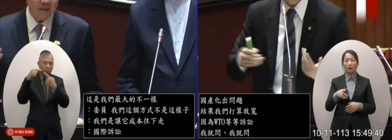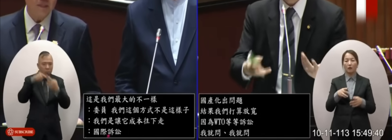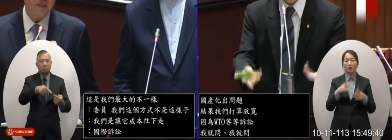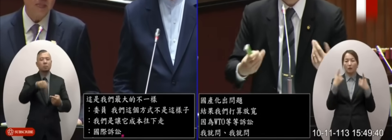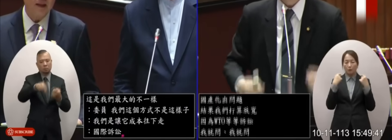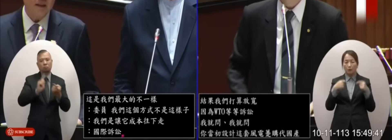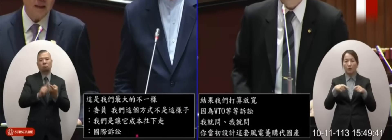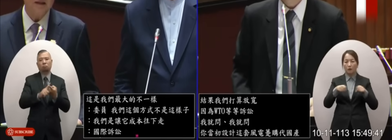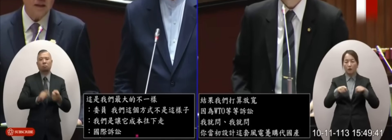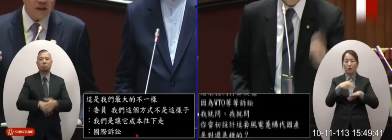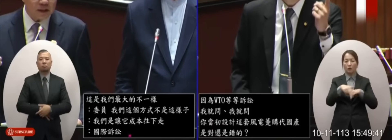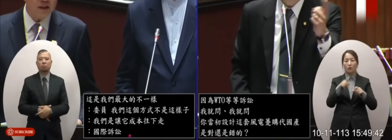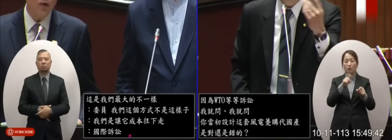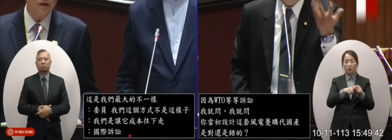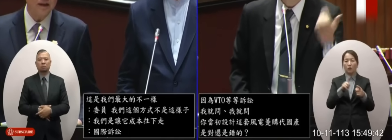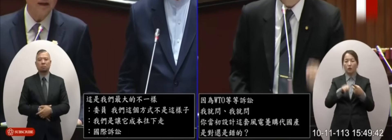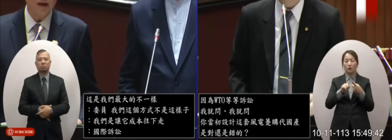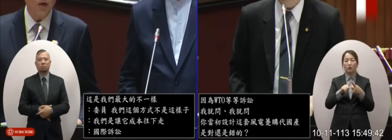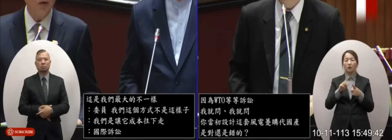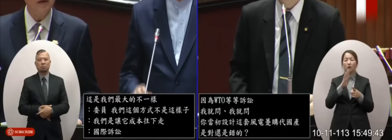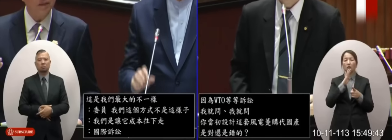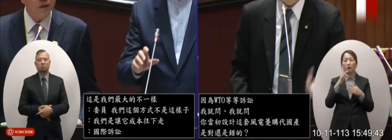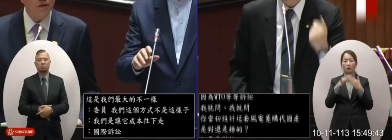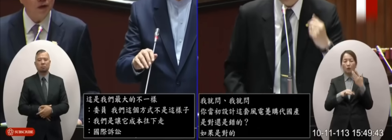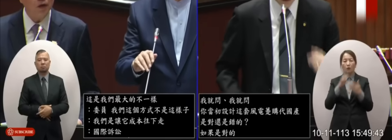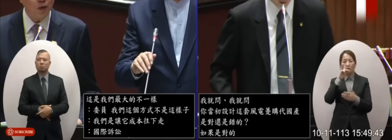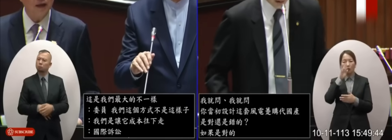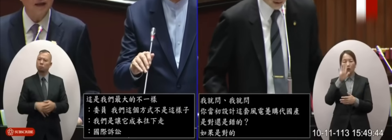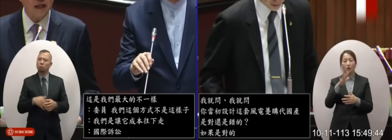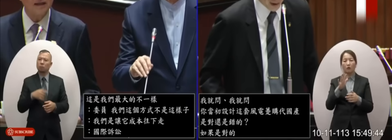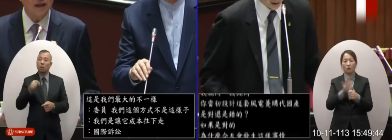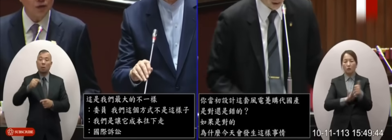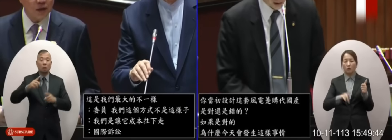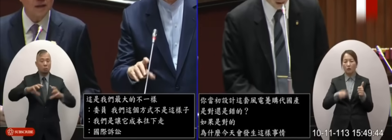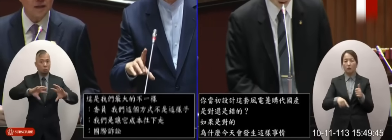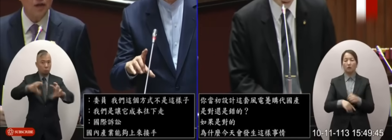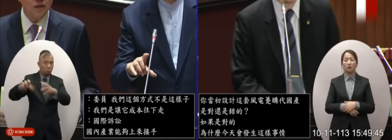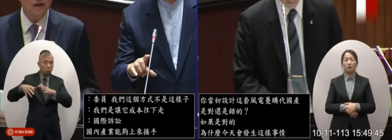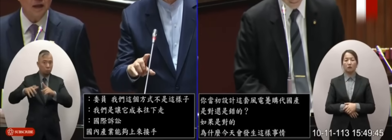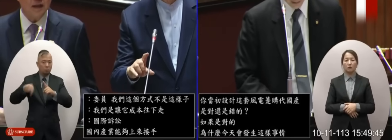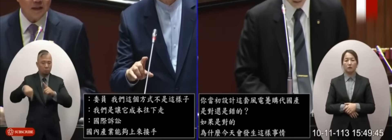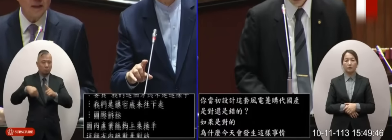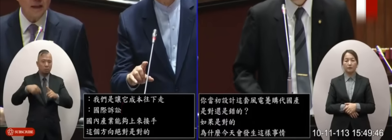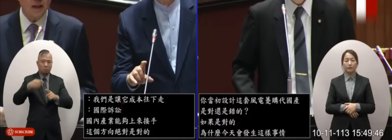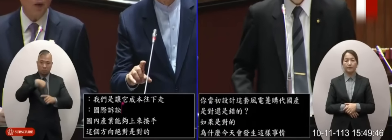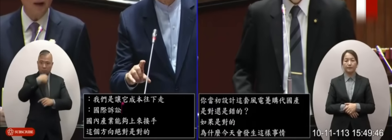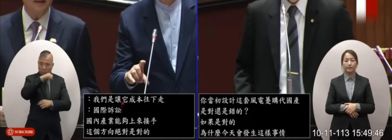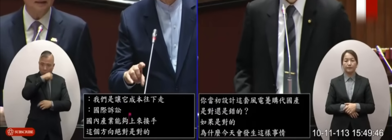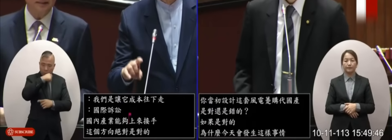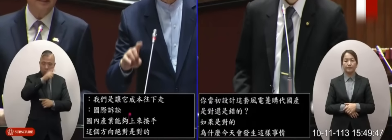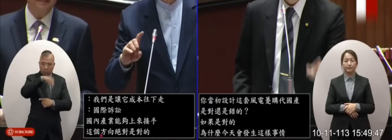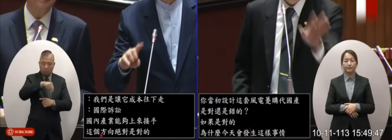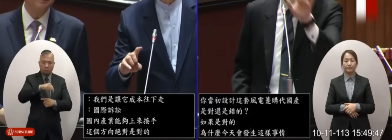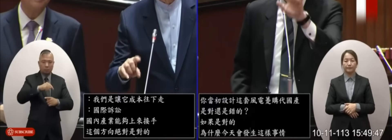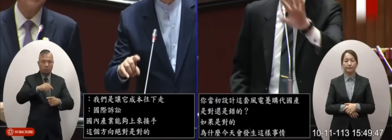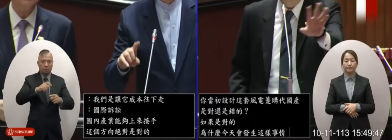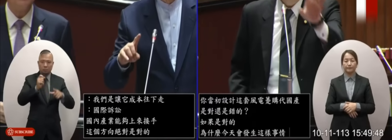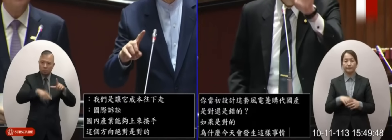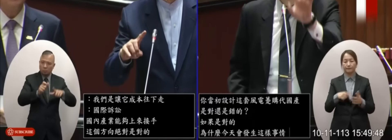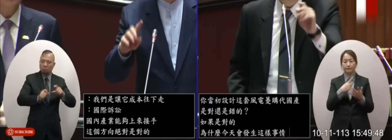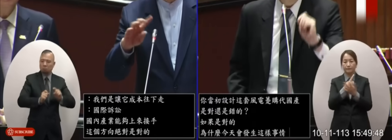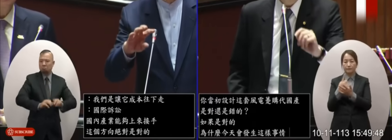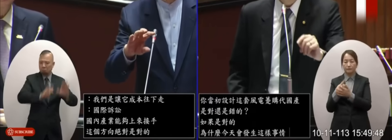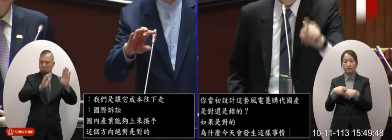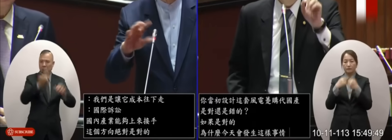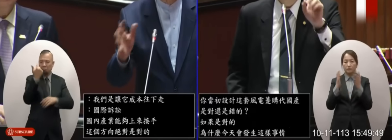对的，但是政策是错的，对不对？因为你的标准不对吧？ 我也不能否认国内的厂商确实是有些进展的很快的。 像现在所